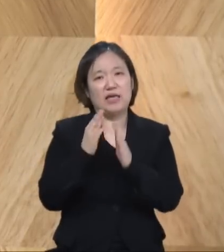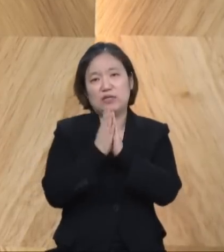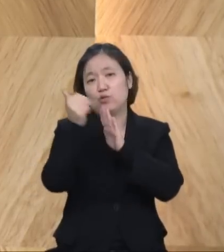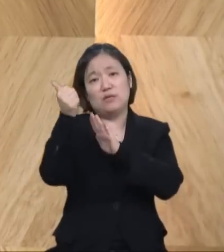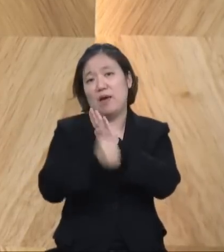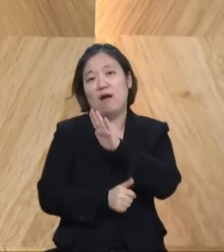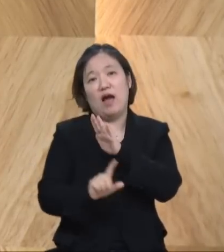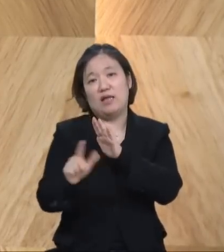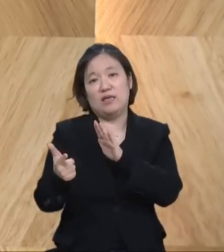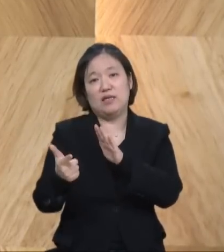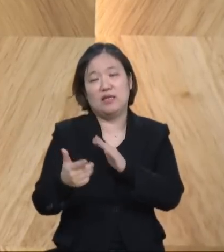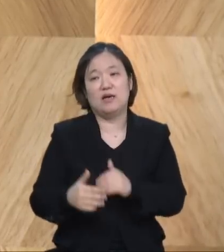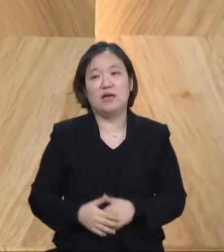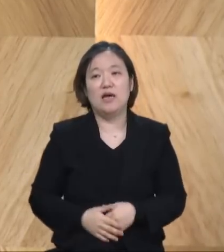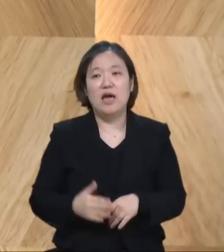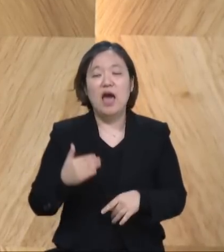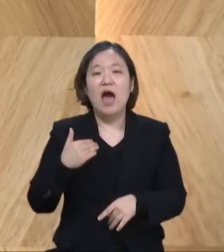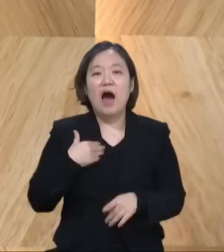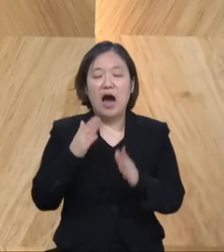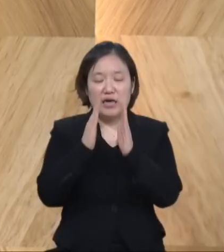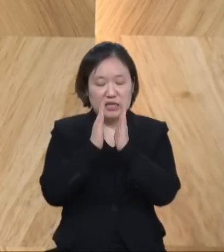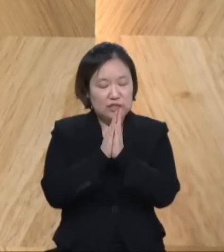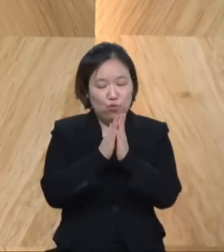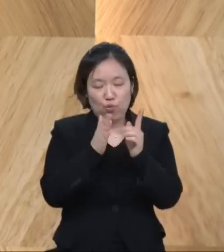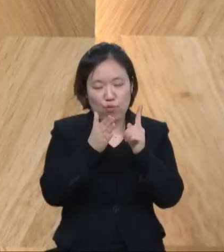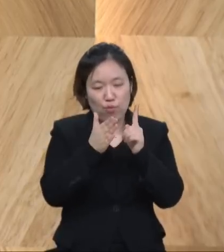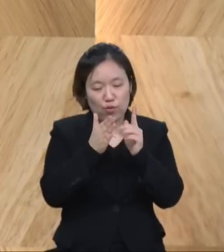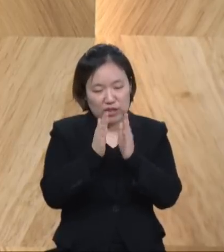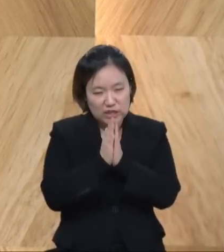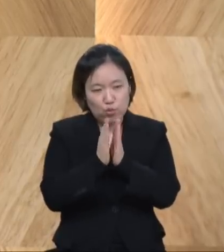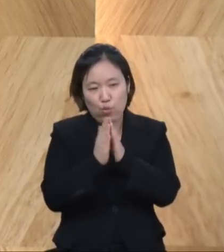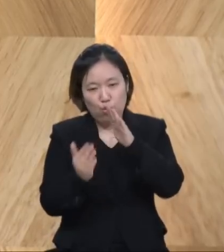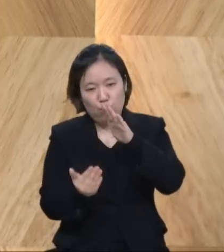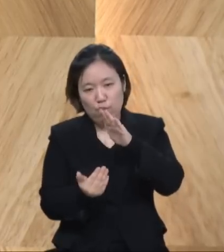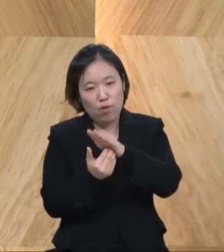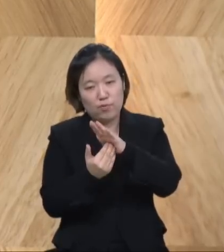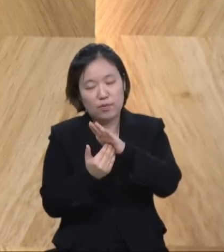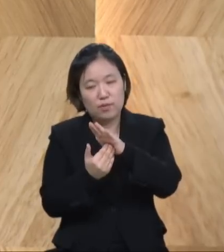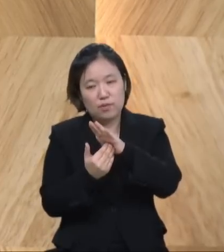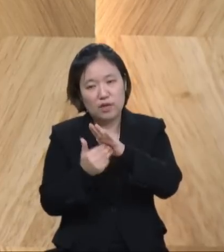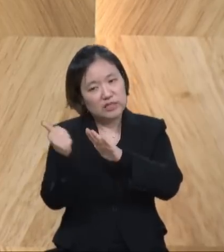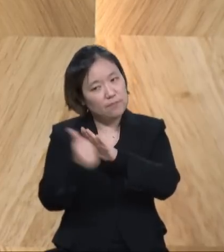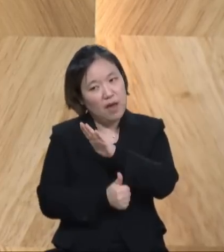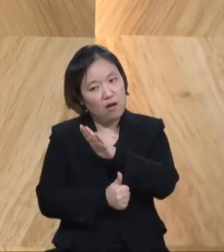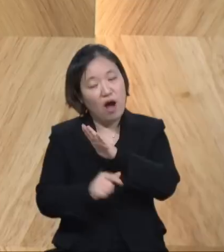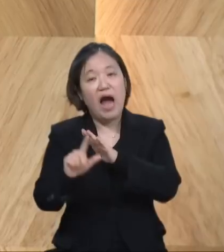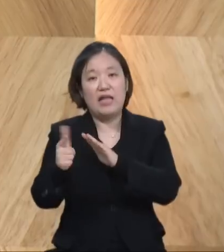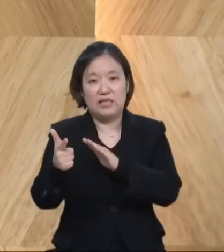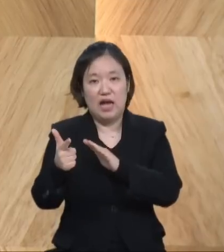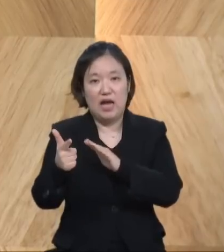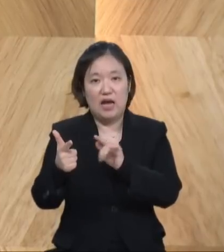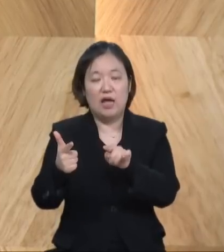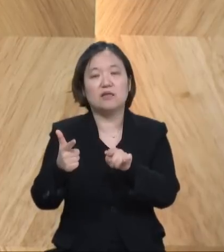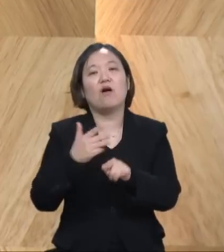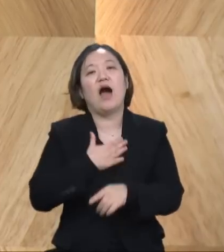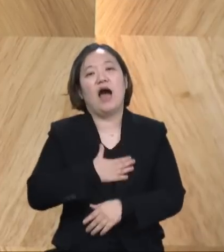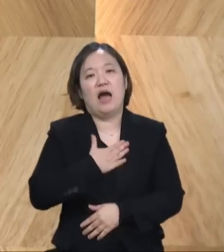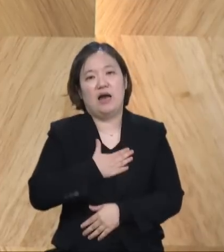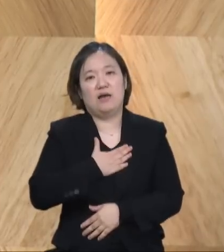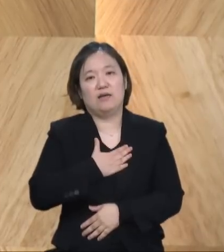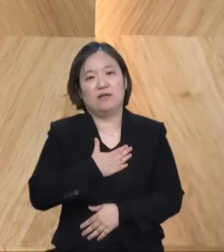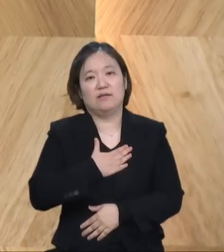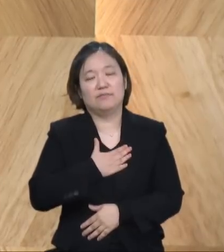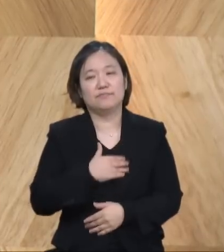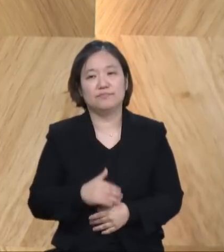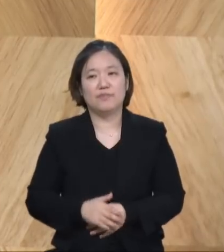아니다지도 성취를 못한 것이 아니다라는 그것을 이제는 올바르게